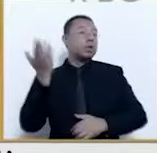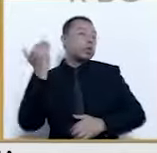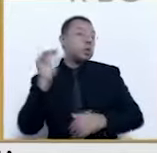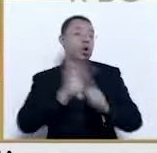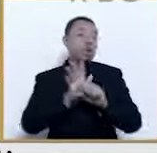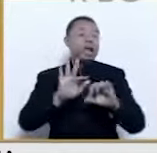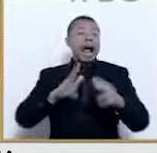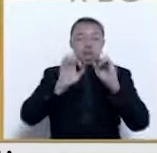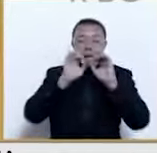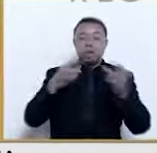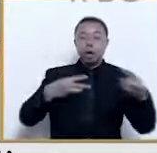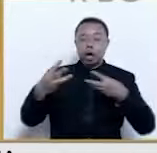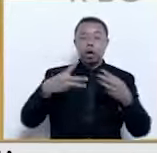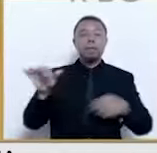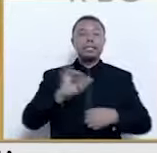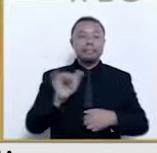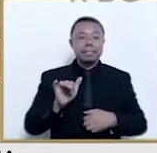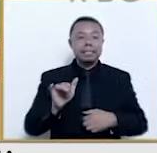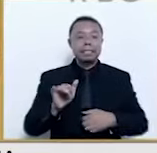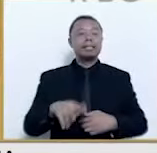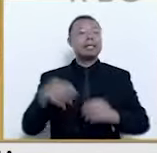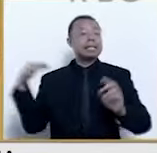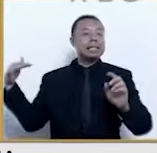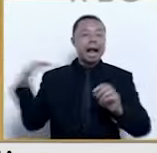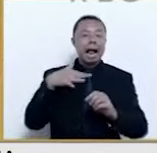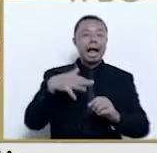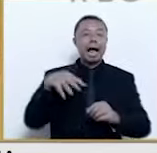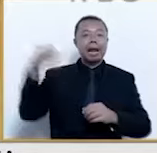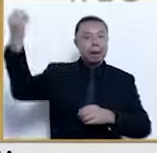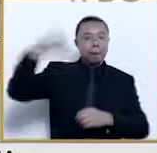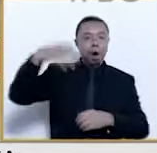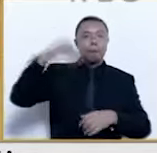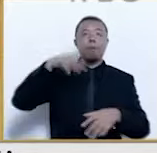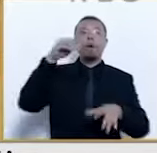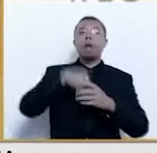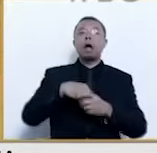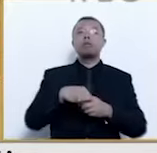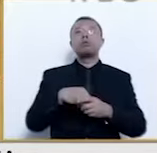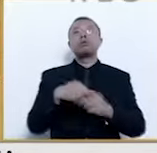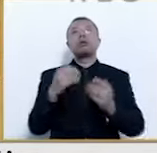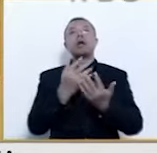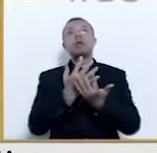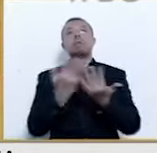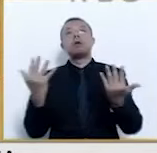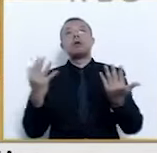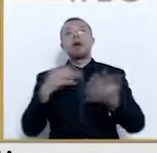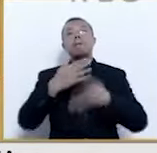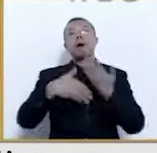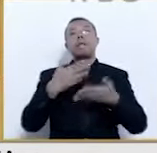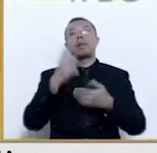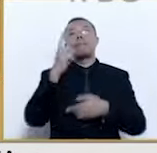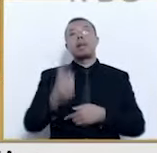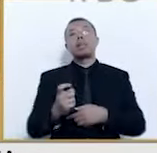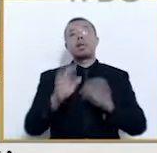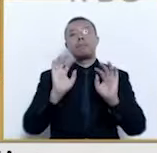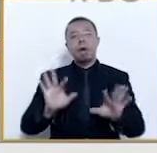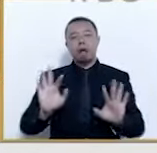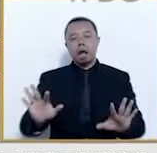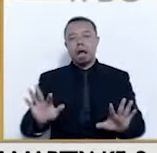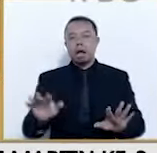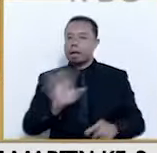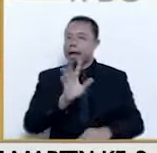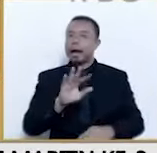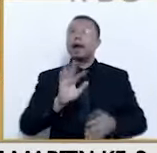atau isu ekonomi seperti serbuan barang impor murah yang membunuh banyak pabrik kita jangan sampai